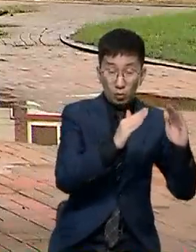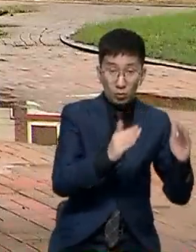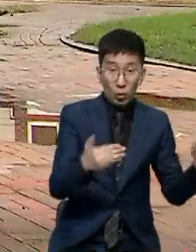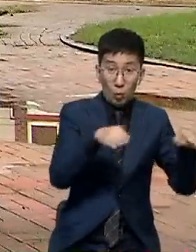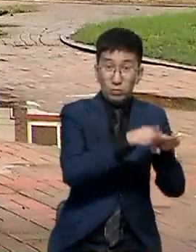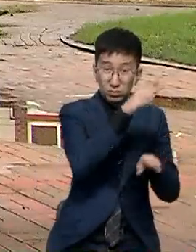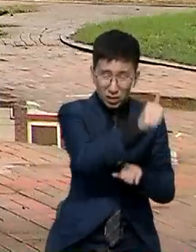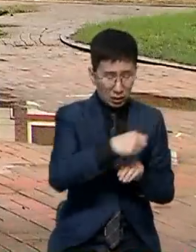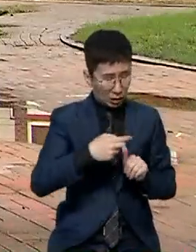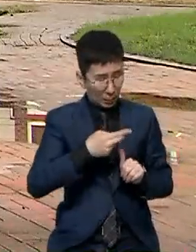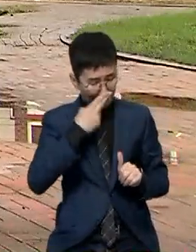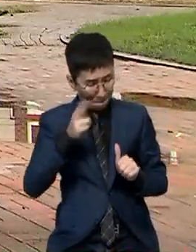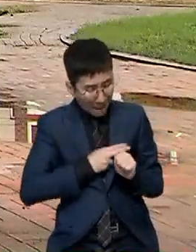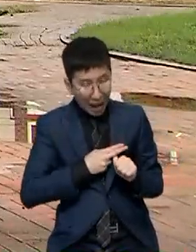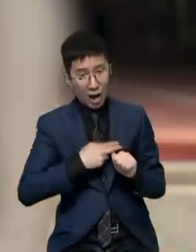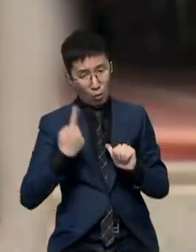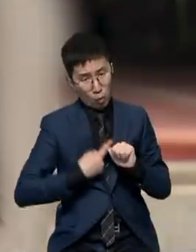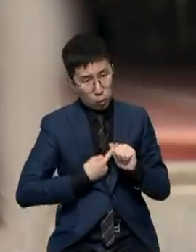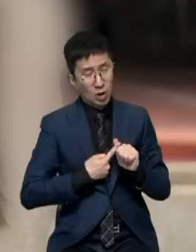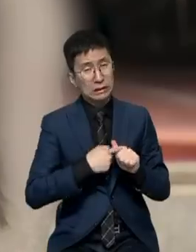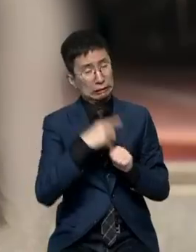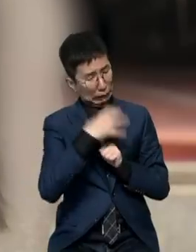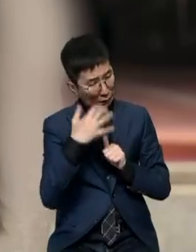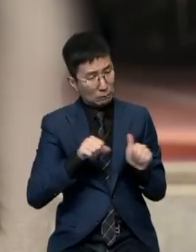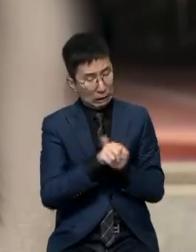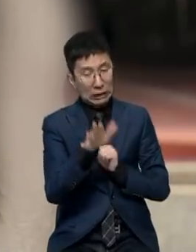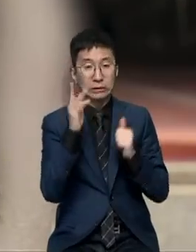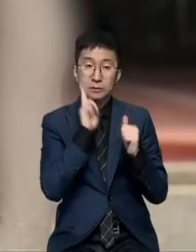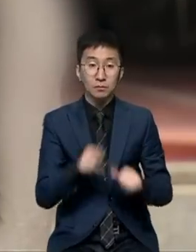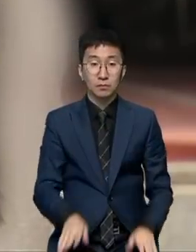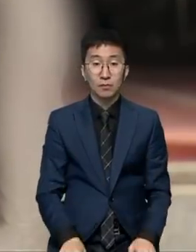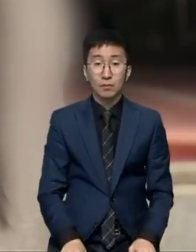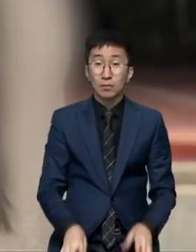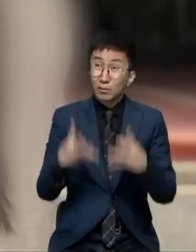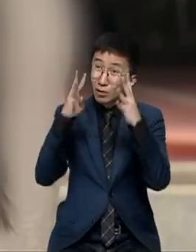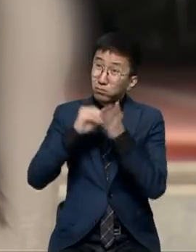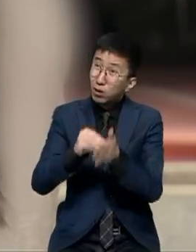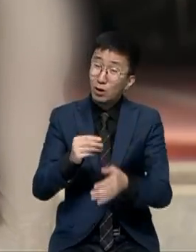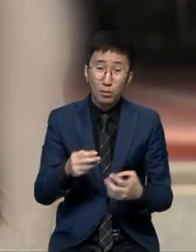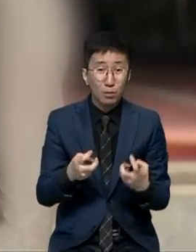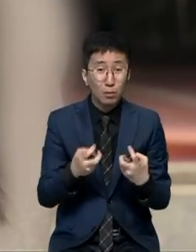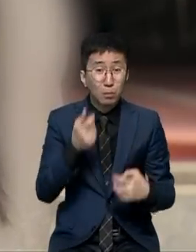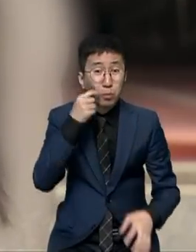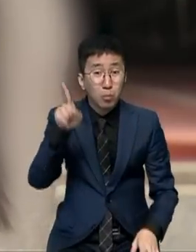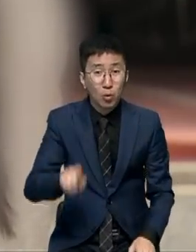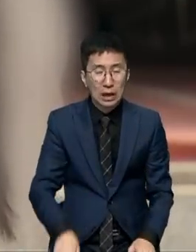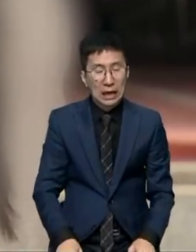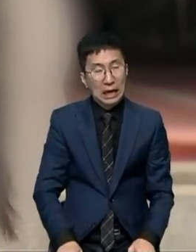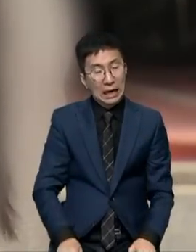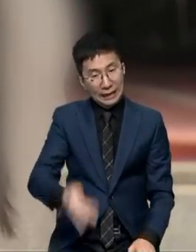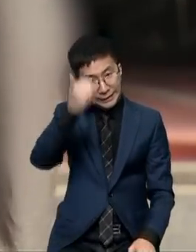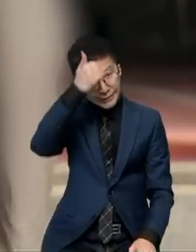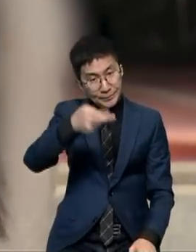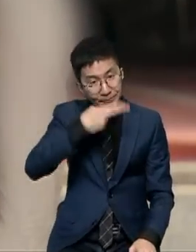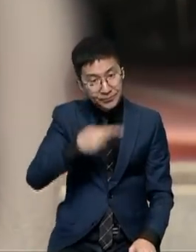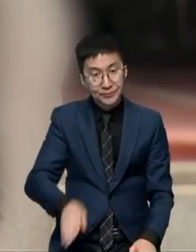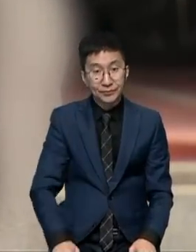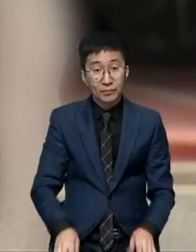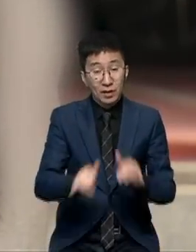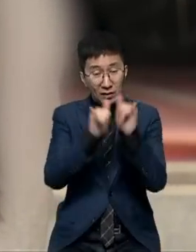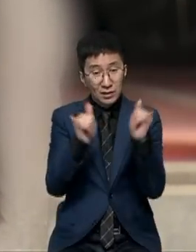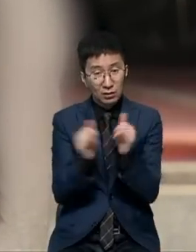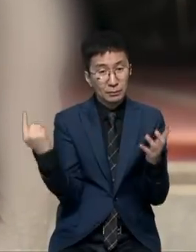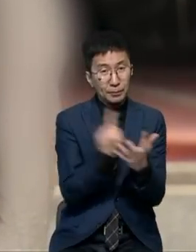머리로 대학교를 어떻게 나왔냐. 싸가지가 없다. 사회 부적응자냐. 가정교육을 덜